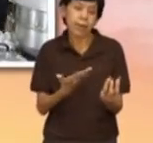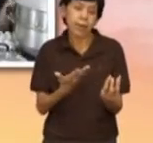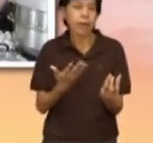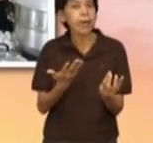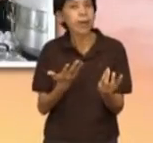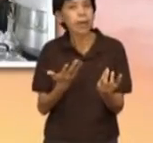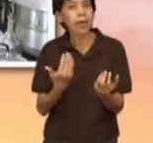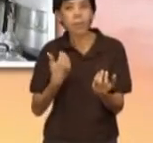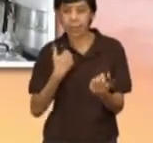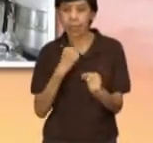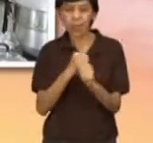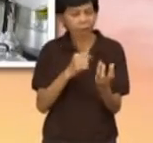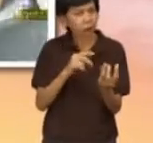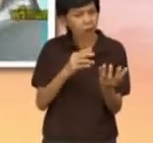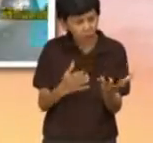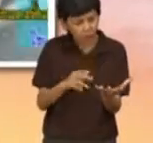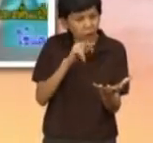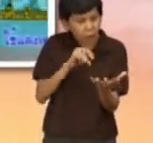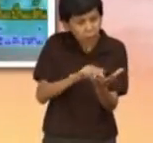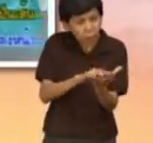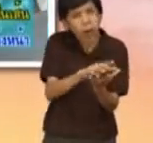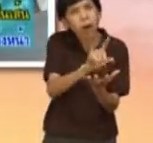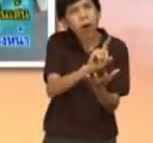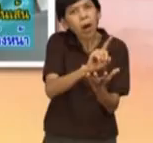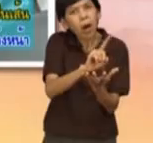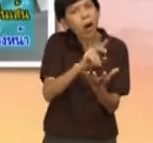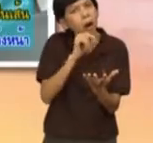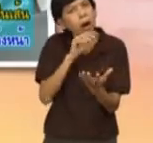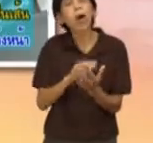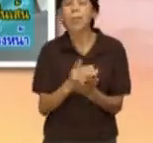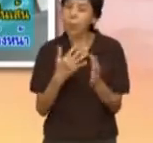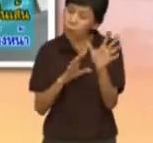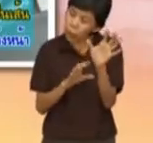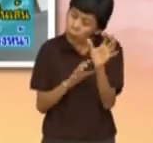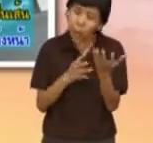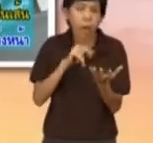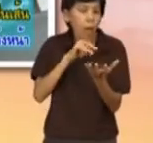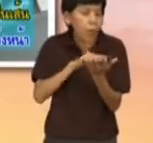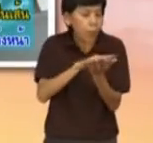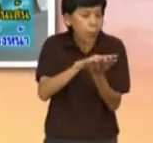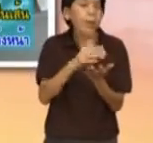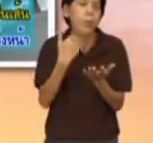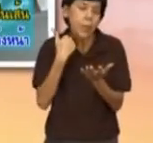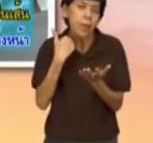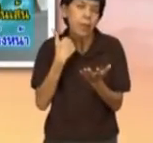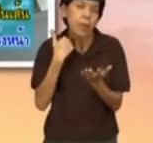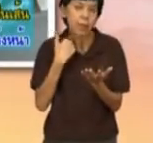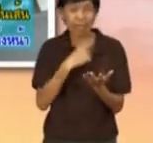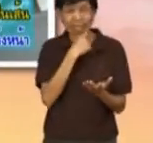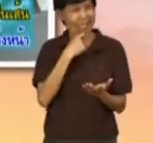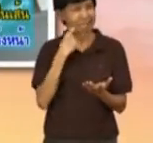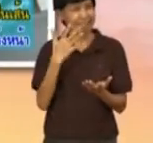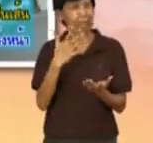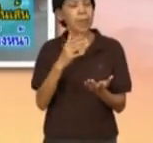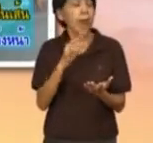ใช่แล้วที่น้ำออกมานี่คือน้ำจากในส่วนของเนื้อกุ้งเหรอคะ มีเนื้อกุ้งมีบ้างลูกจะแห้งเลยมันก็ไม่อร่อยใช่